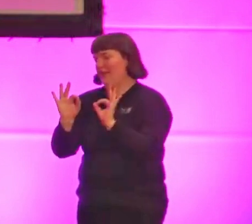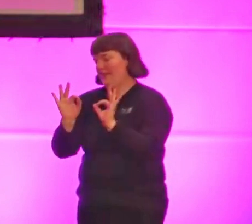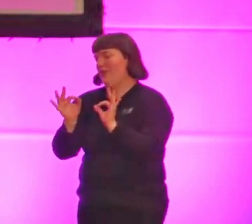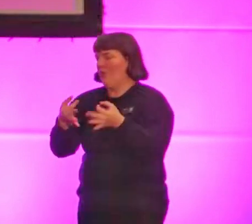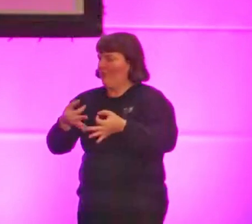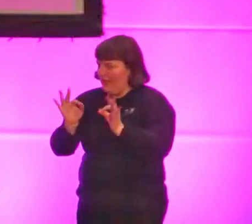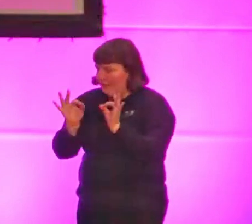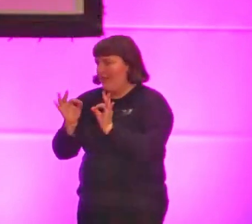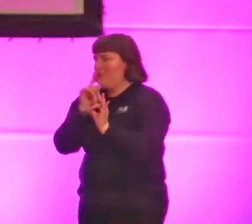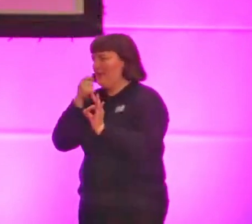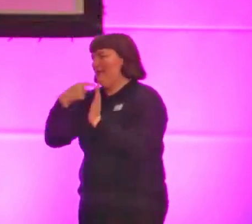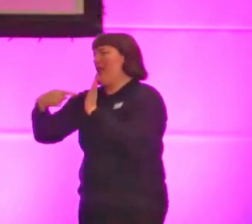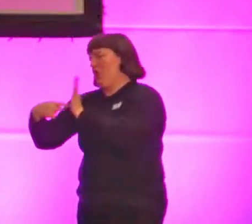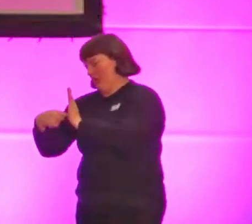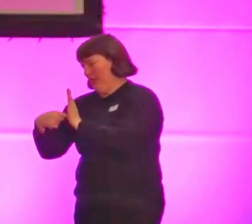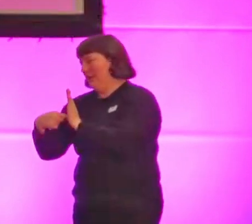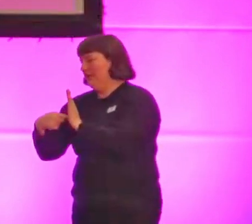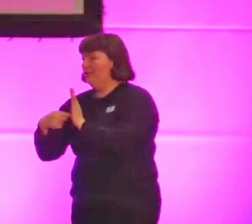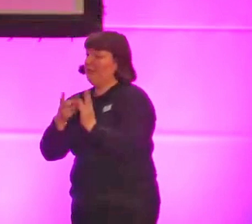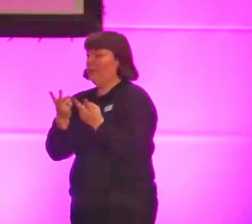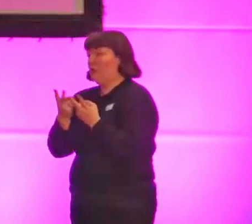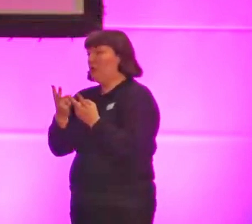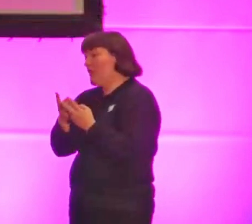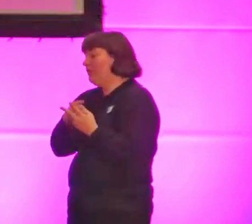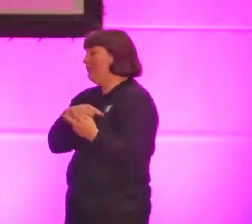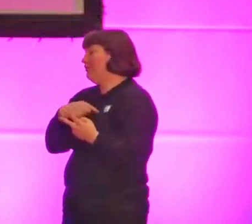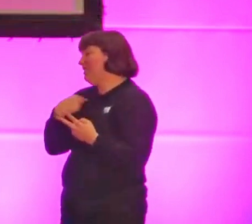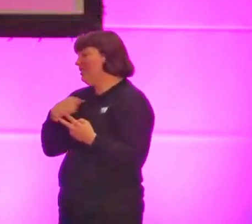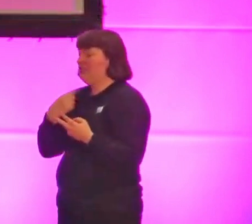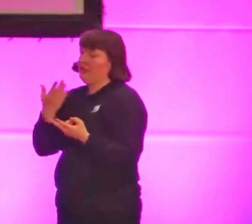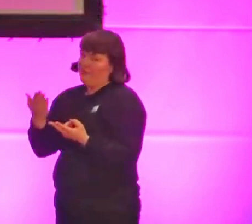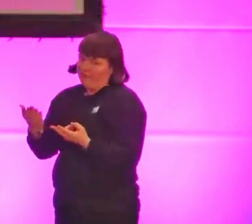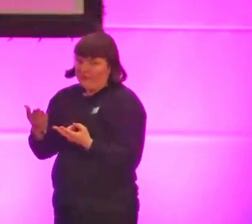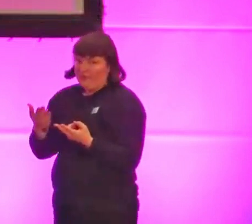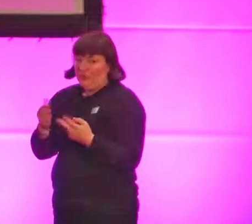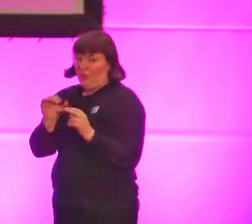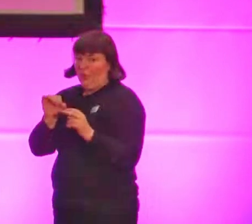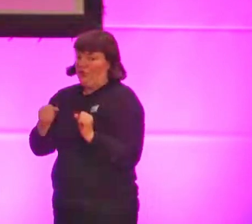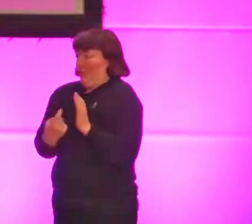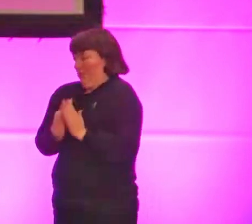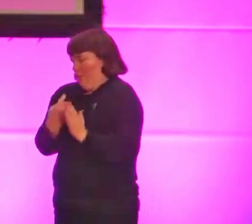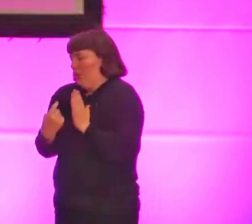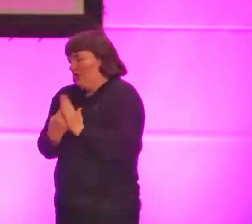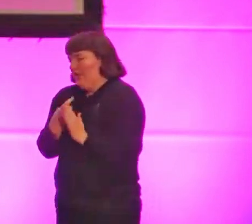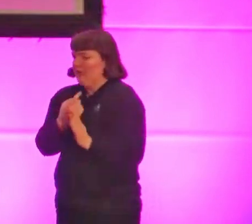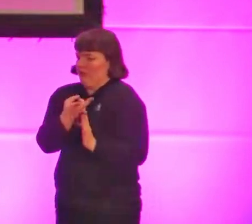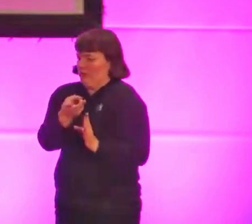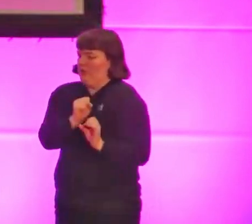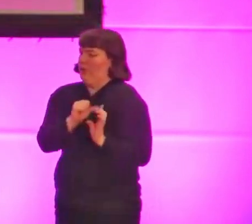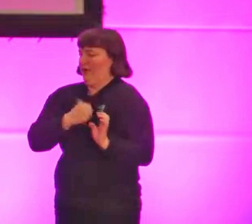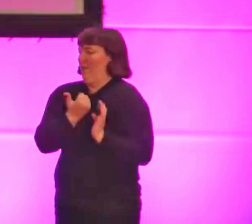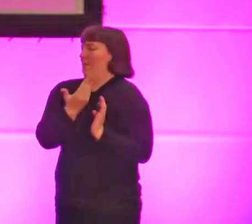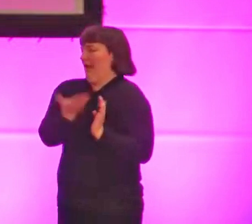Offentlighets- och sekretesslagen. Så att vi, men för att det ska vara möjligt, så måste de begära att få ut materialet för första.